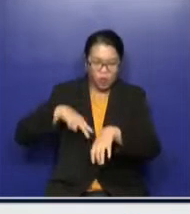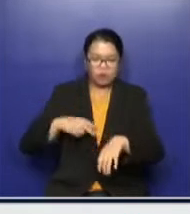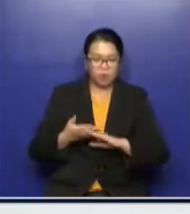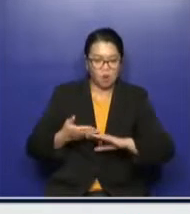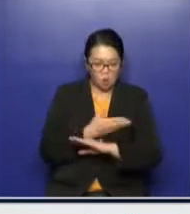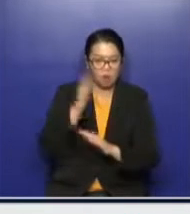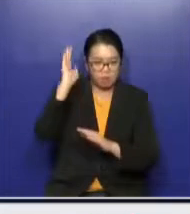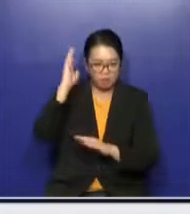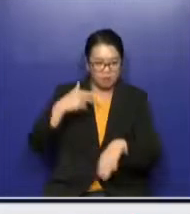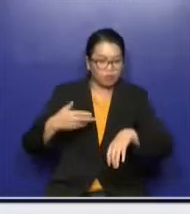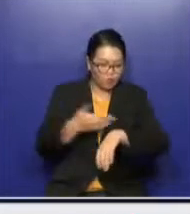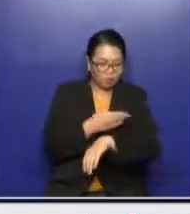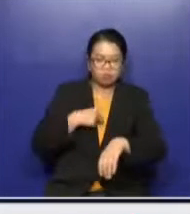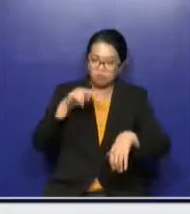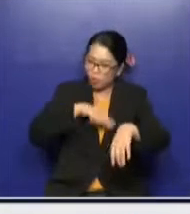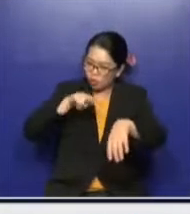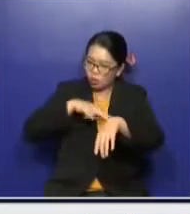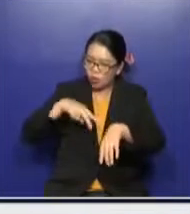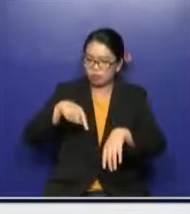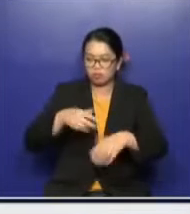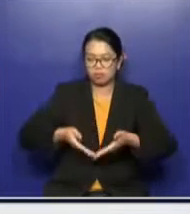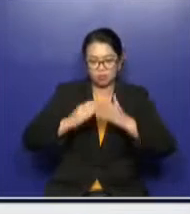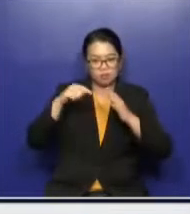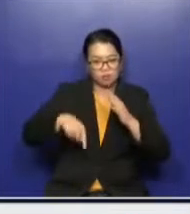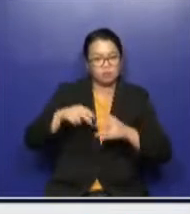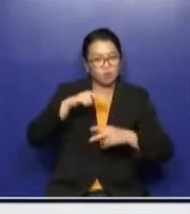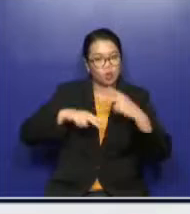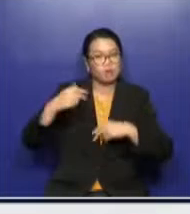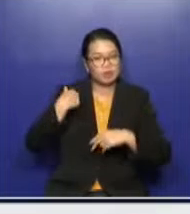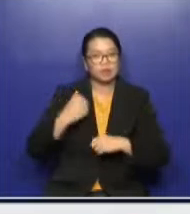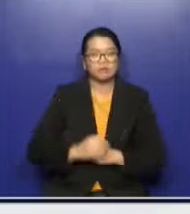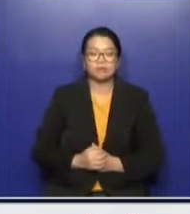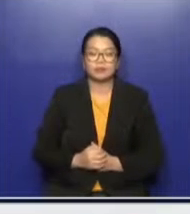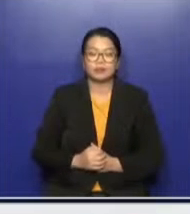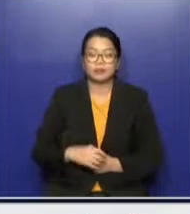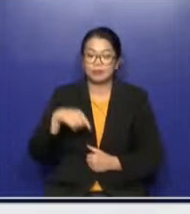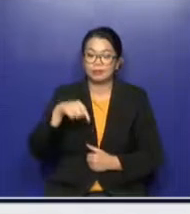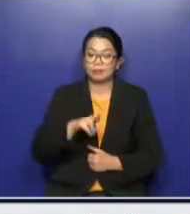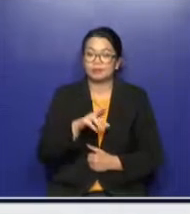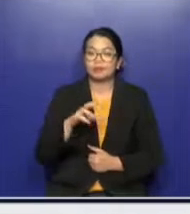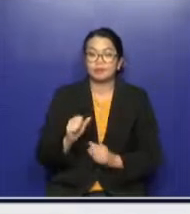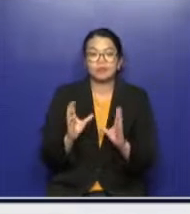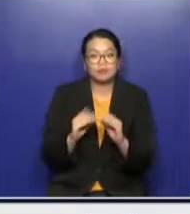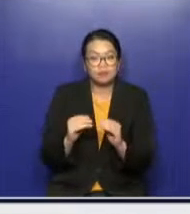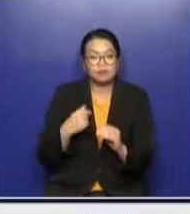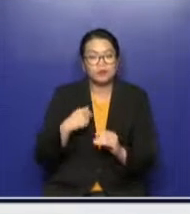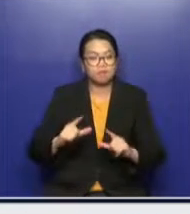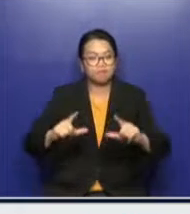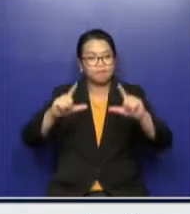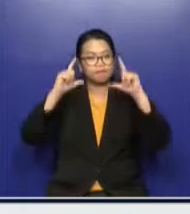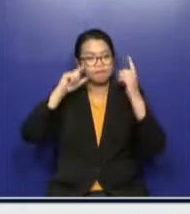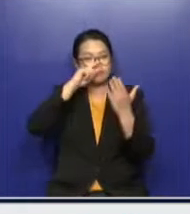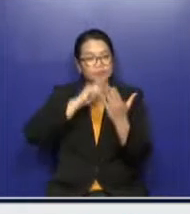เนี่ยจะมาบอกท่านประธานว่าสภาเราเนี่ยมันควรจะเป็นหน้าตาของประเท